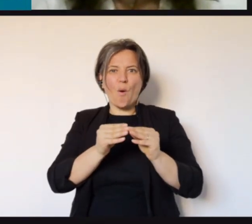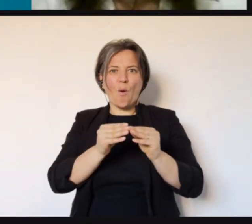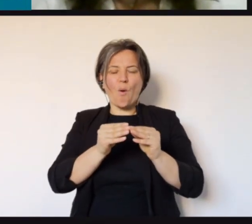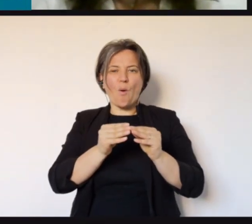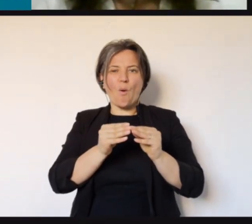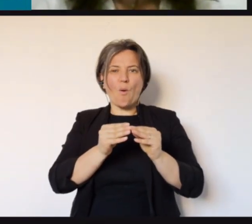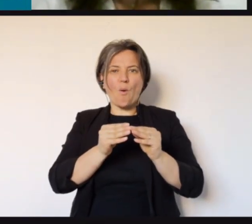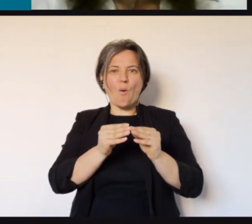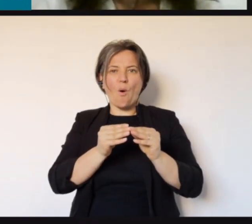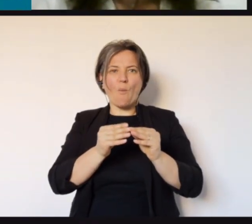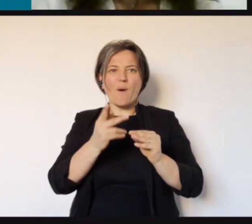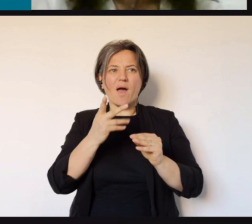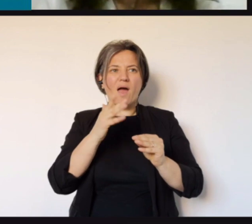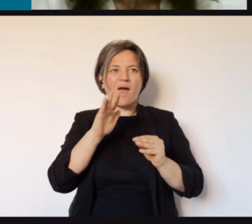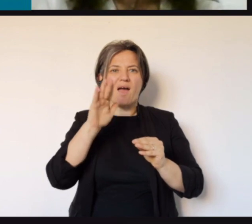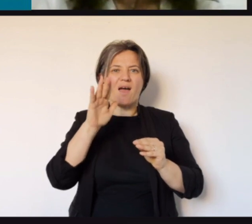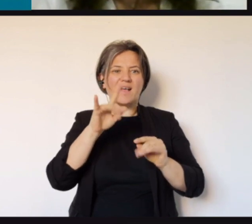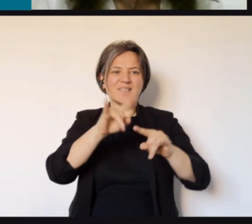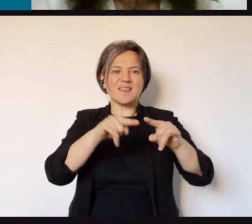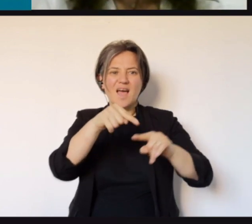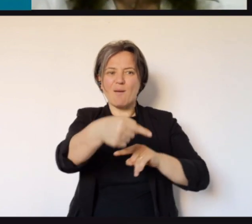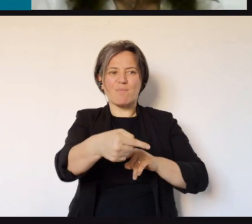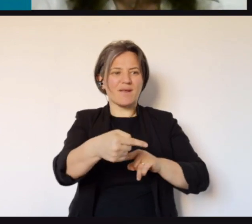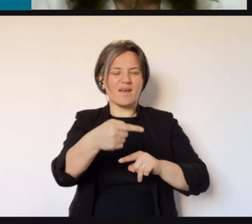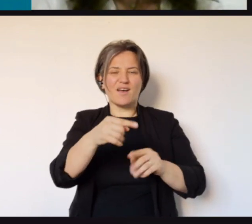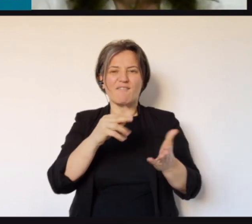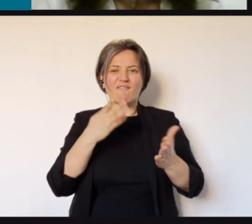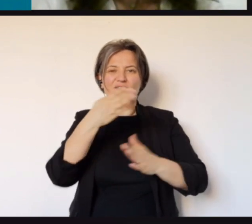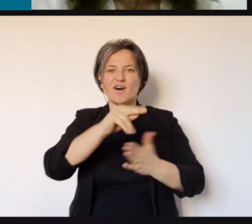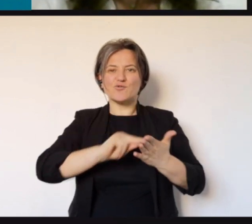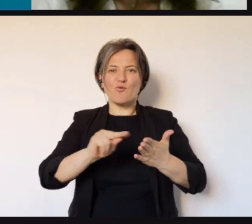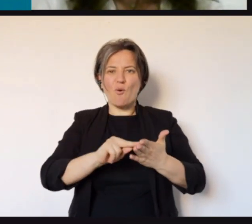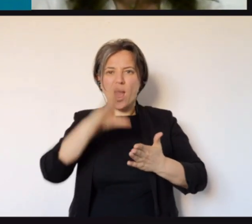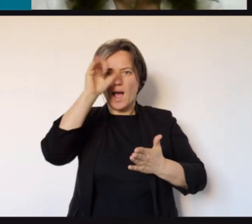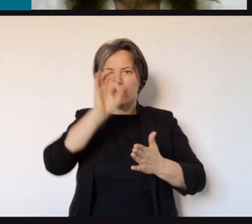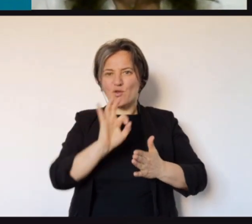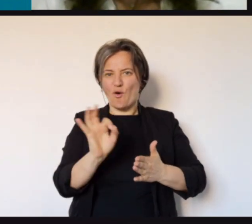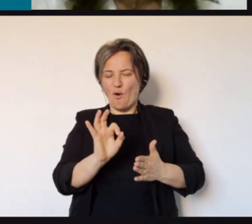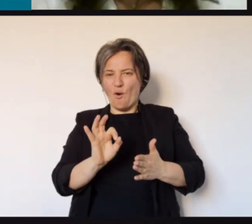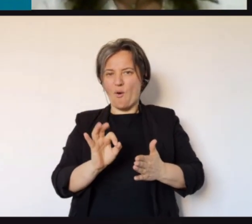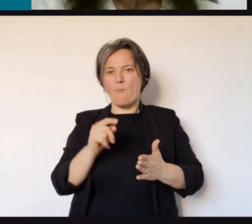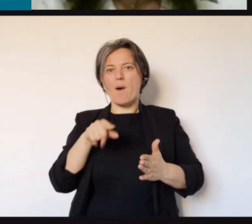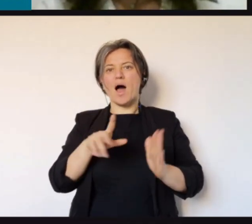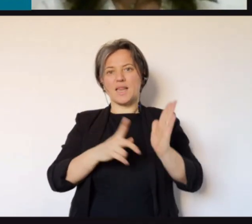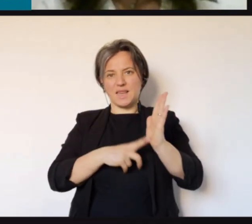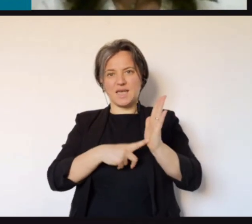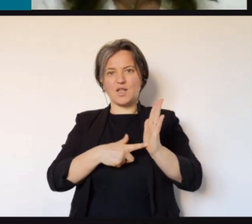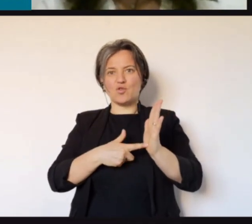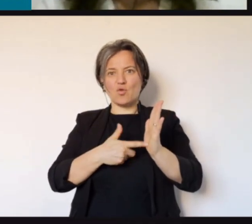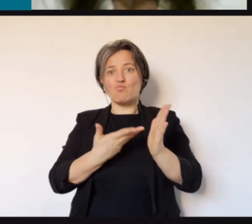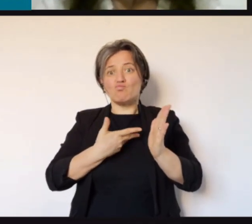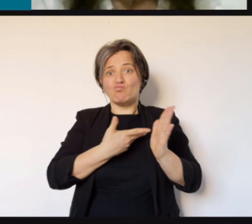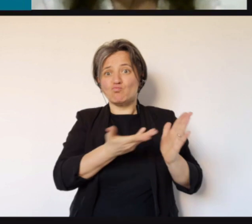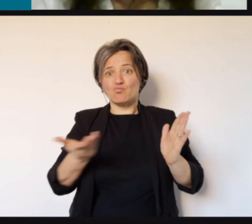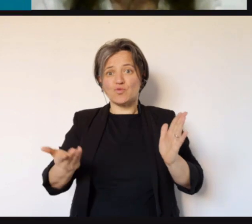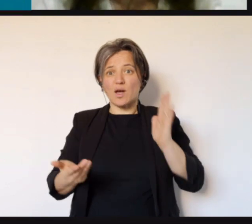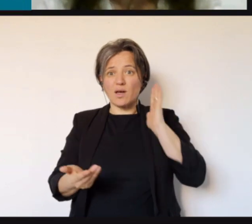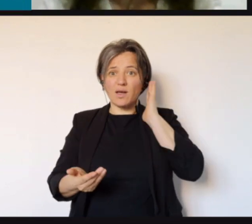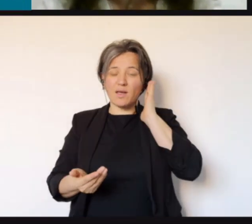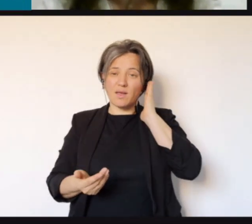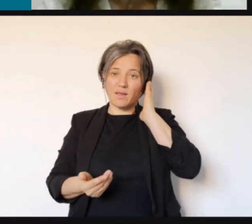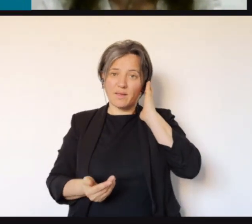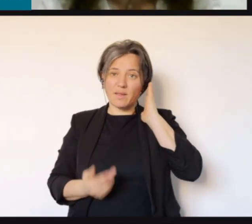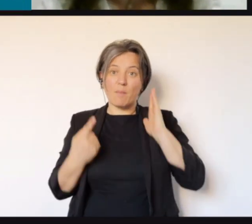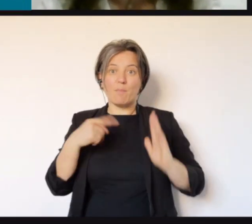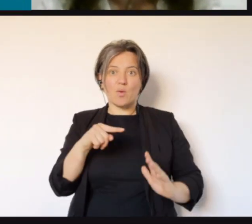capire come si andrà a scuola a settembre. Però in tutti i casi è un diritto acquisito